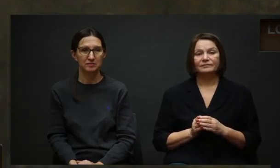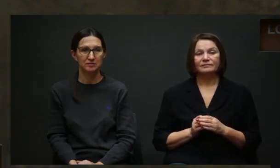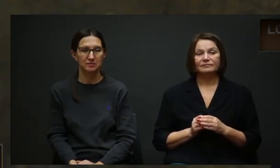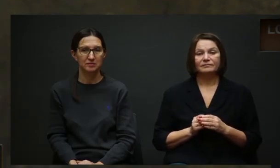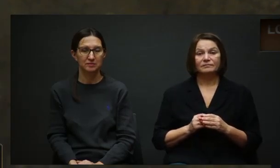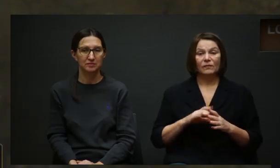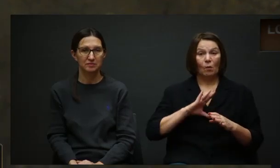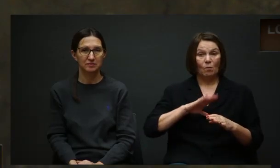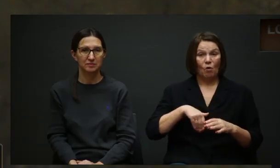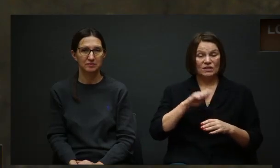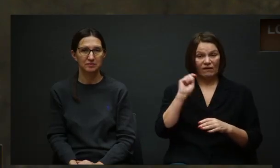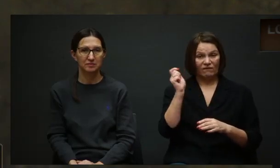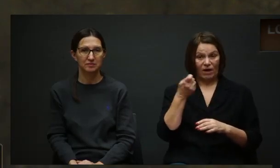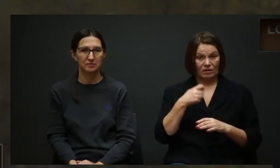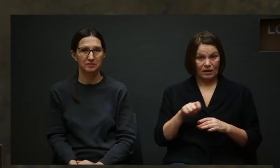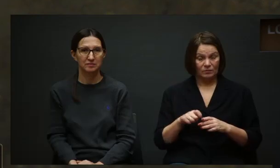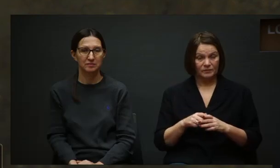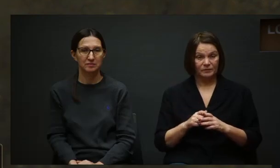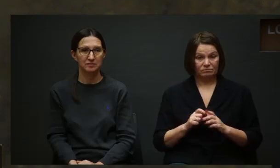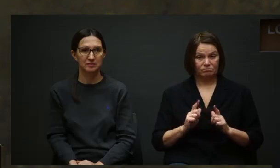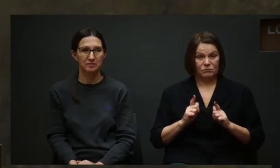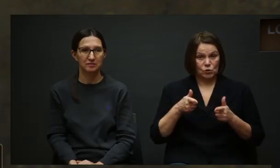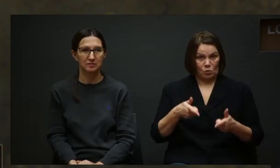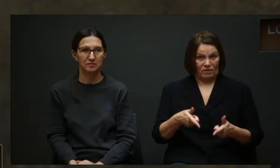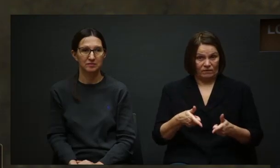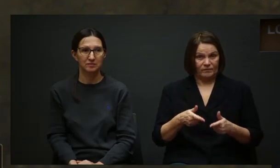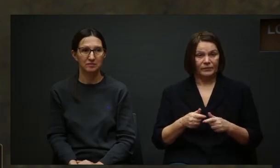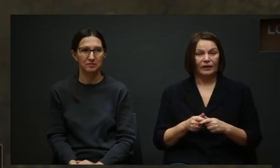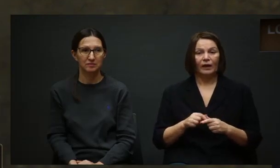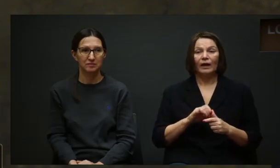практически после войны поступив.